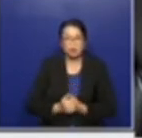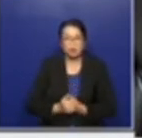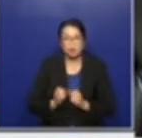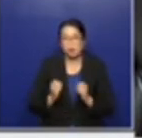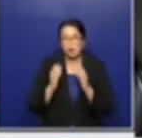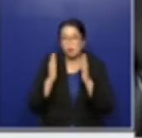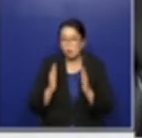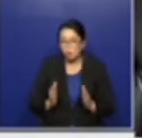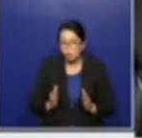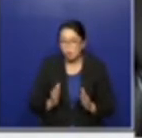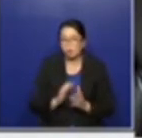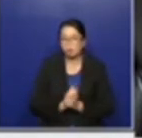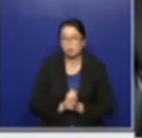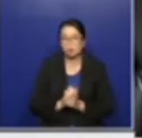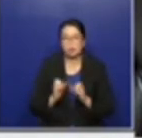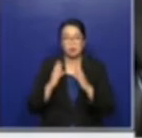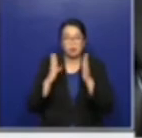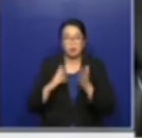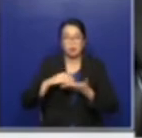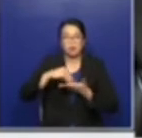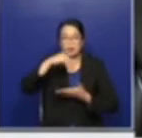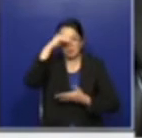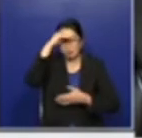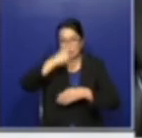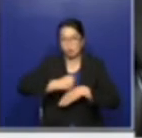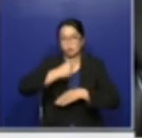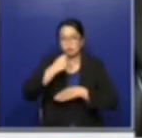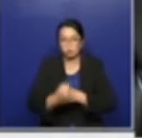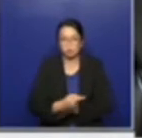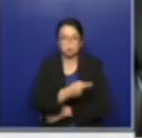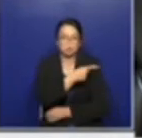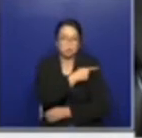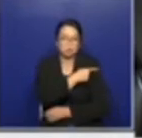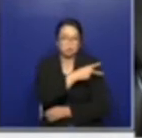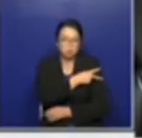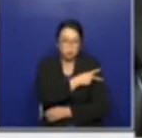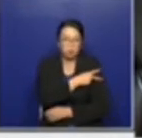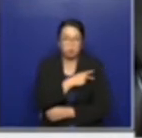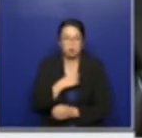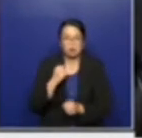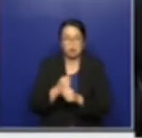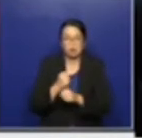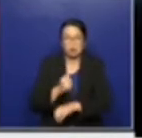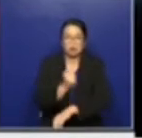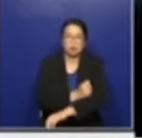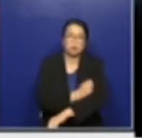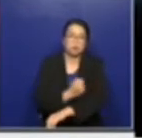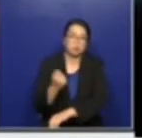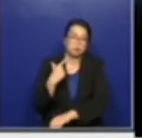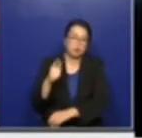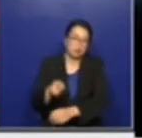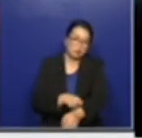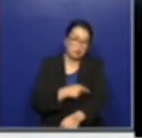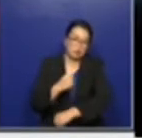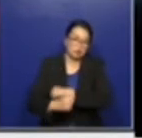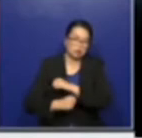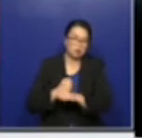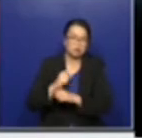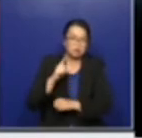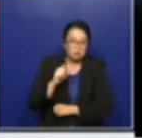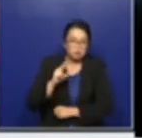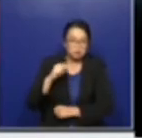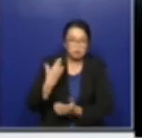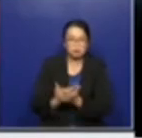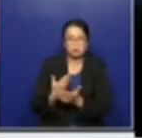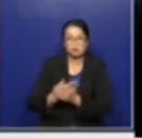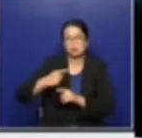ครูทั้งหลายนั้นจบปริญญาตรีจบปริญญาโทนะครับเป็นลูกจ้างเกือบ20ปี20กว่าปีเงินเดือนแ